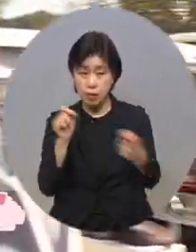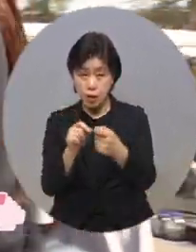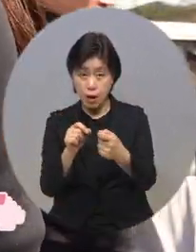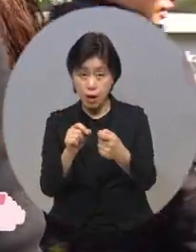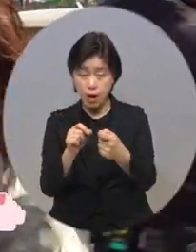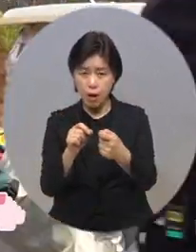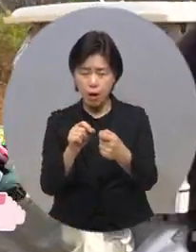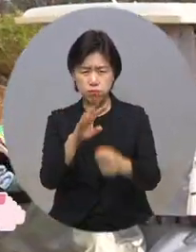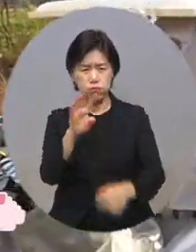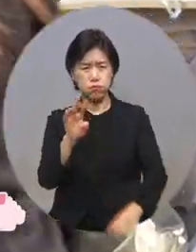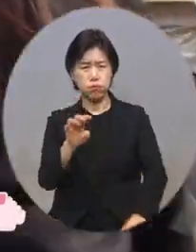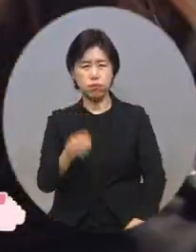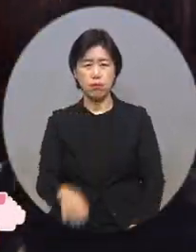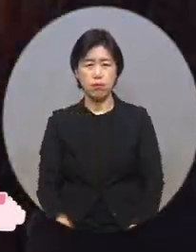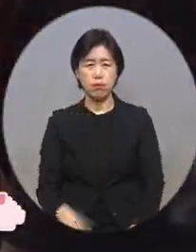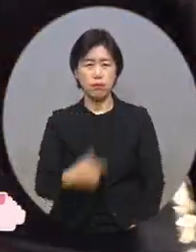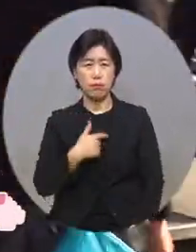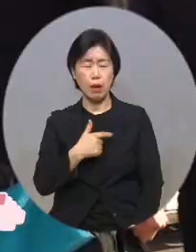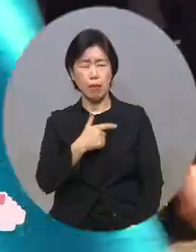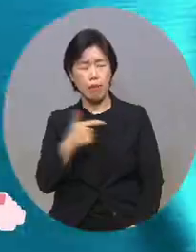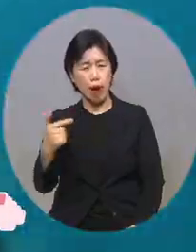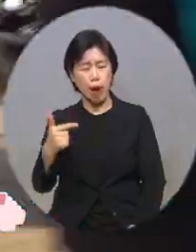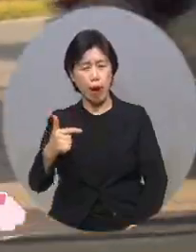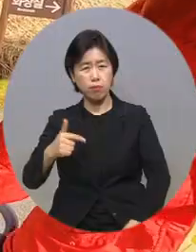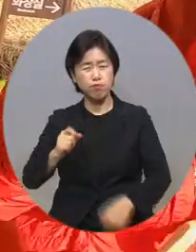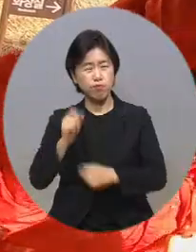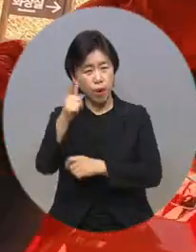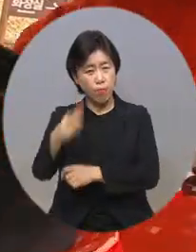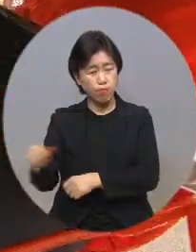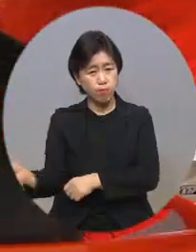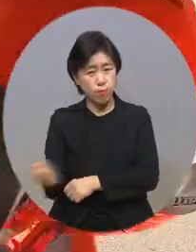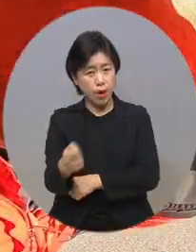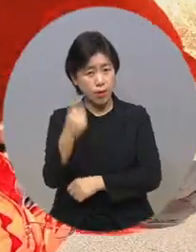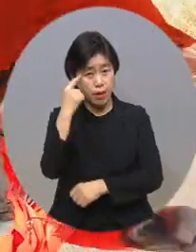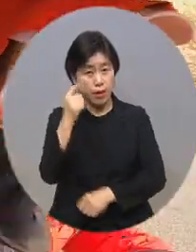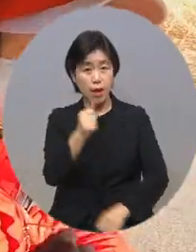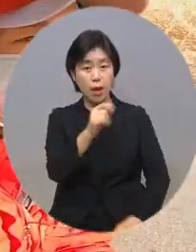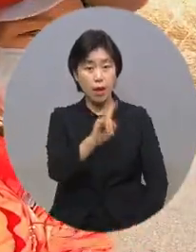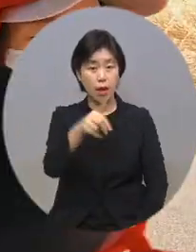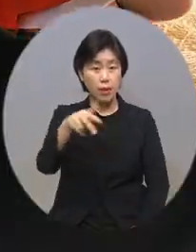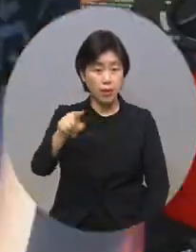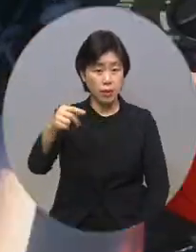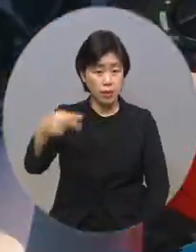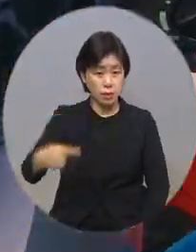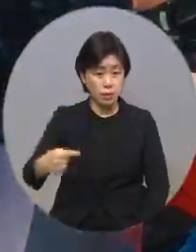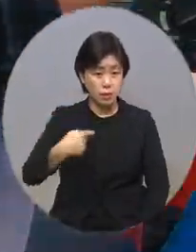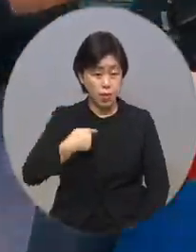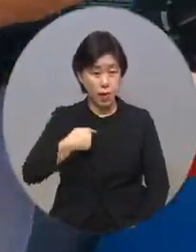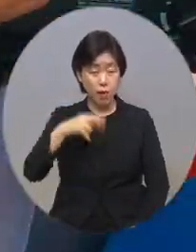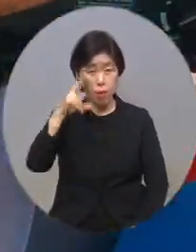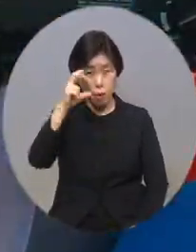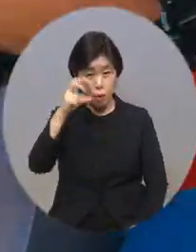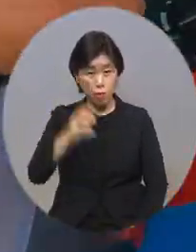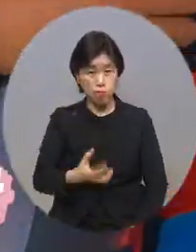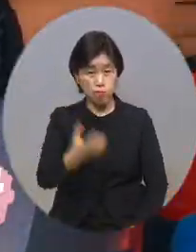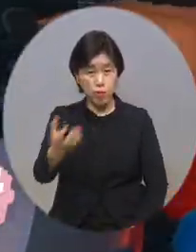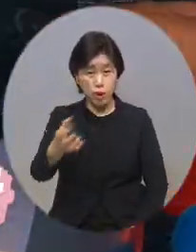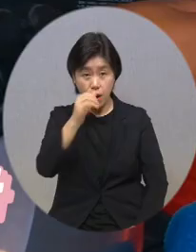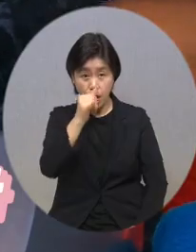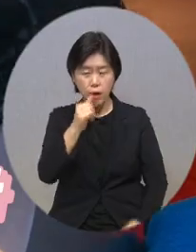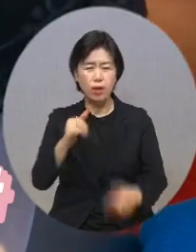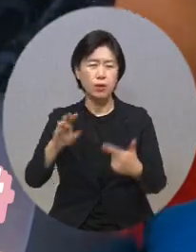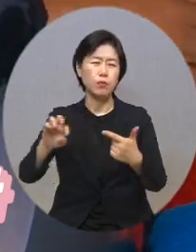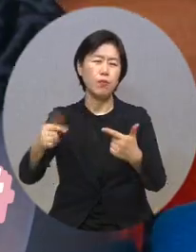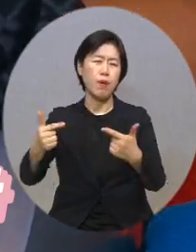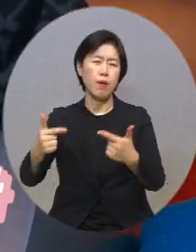짧았다고? 나 너무 컸다고 생각했는데? 저 헤드도 뻗었어요 진짜? 몇 번 쳤는데 몇 번? 나 6번 쳤는데? 아니